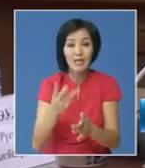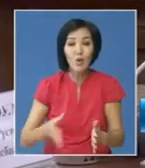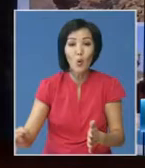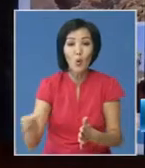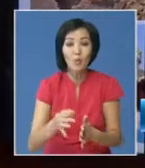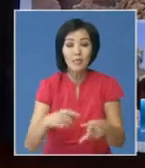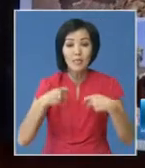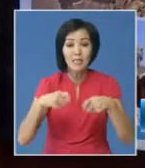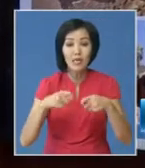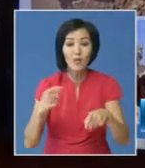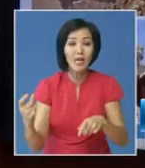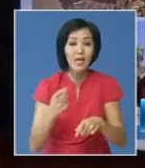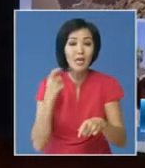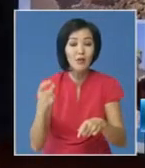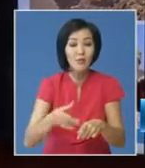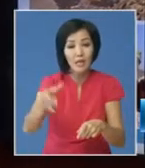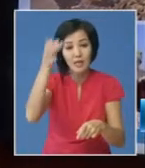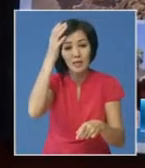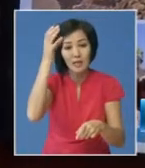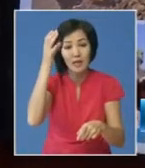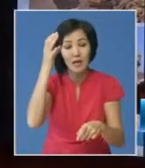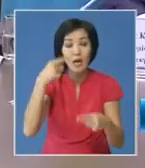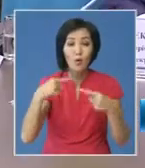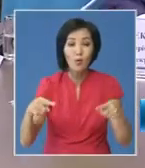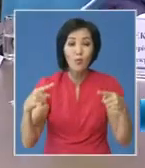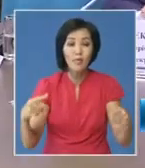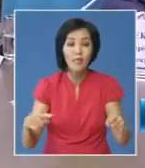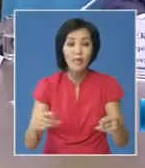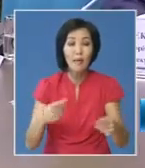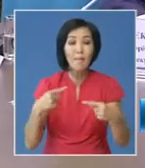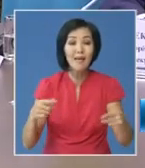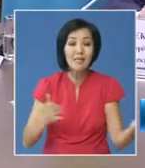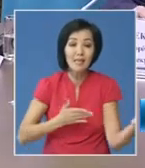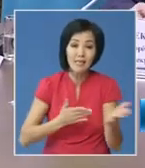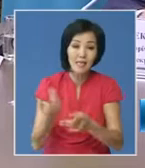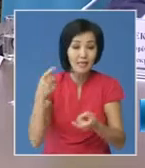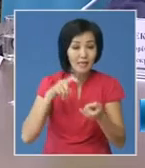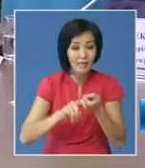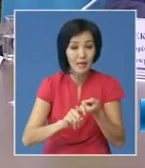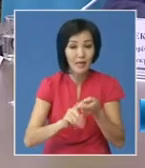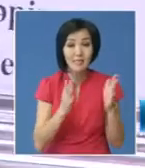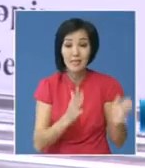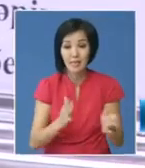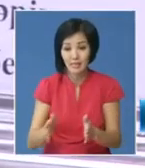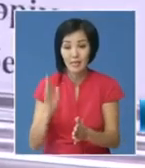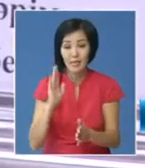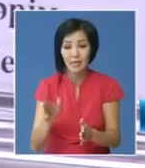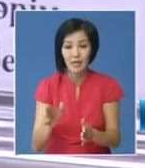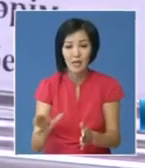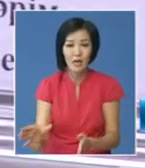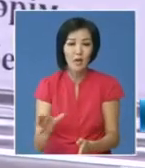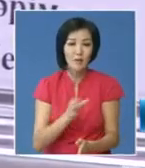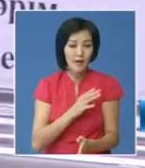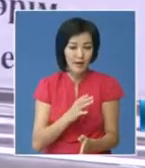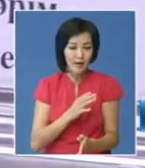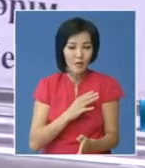сауда экономикалық, ғылыми техникалық, гуманитарлық және өзге де салалардағы байланысын реттемек. Қысқасы көкірек байып